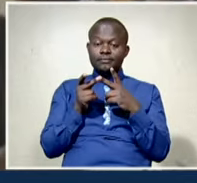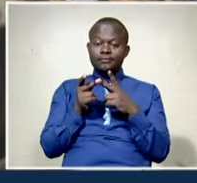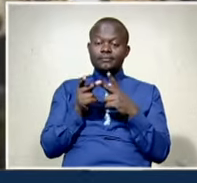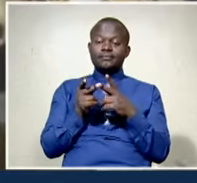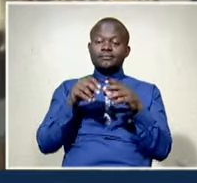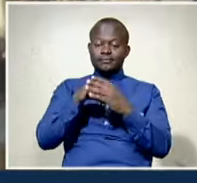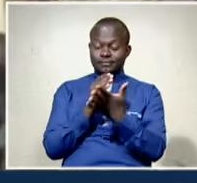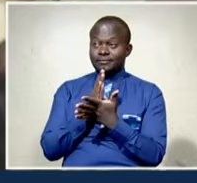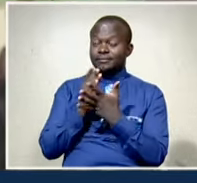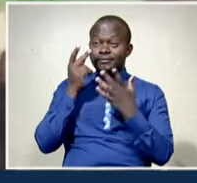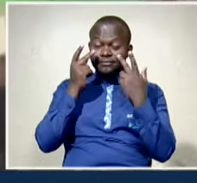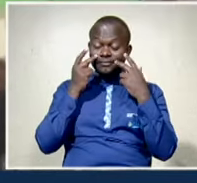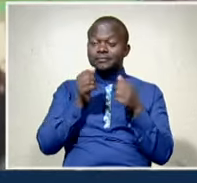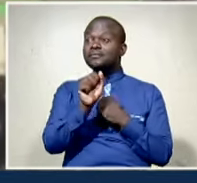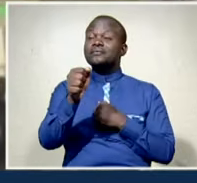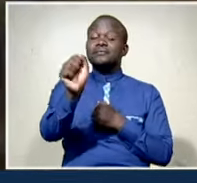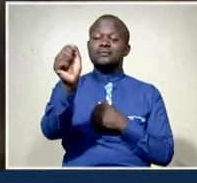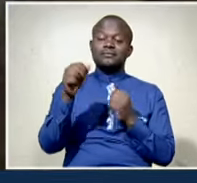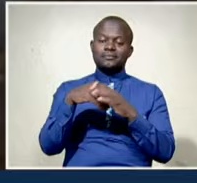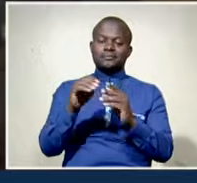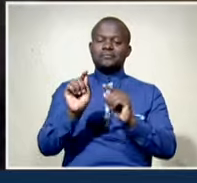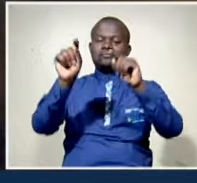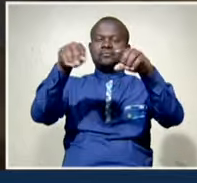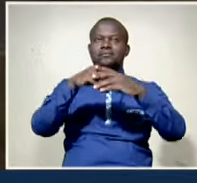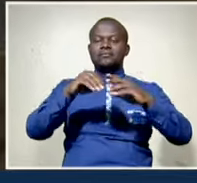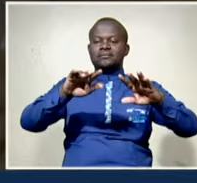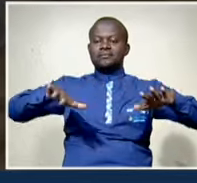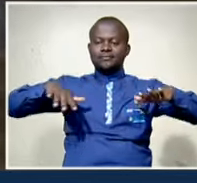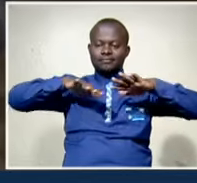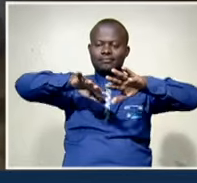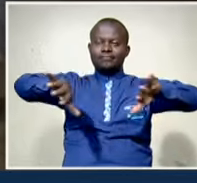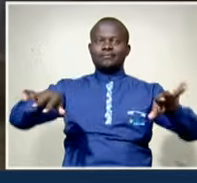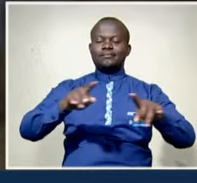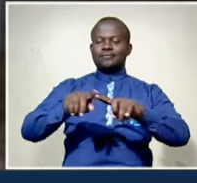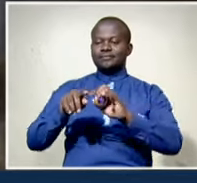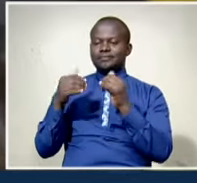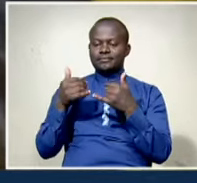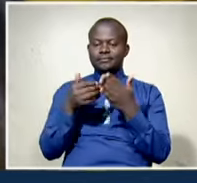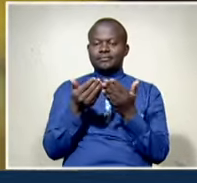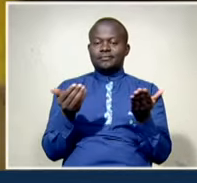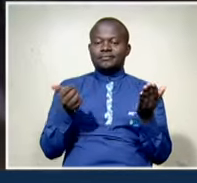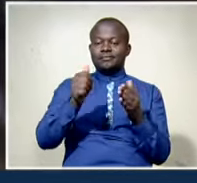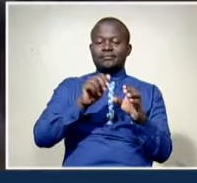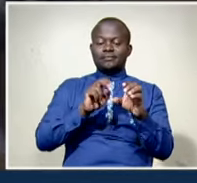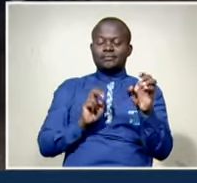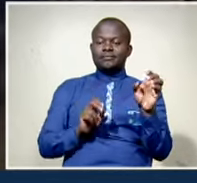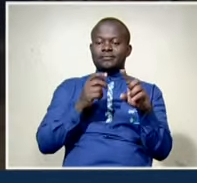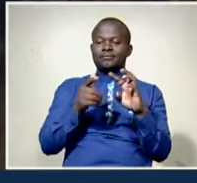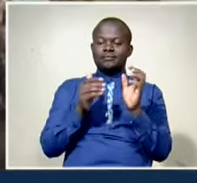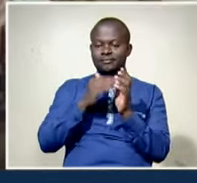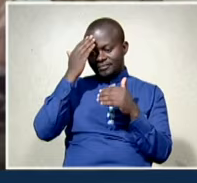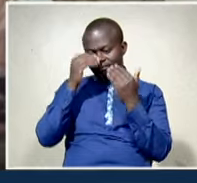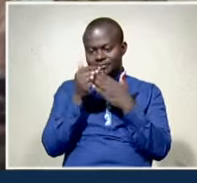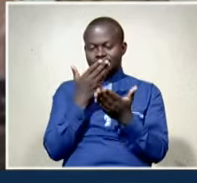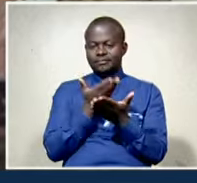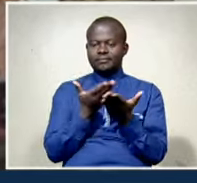murakoze turabona tubajyana ku mapisine atandukanye n'ubu niho abana banjye mbavanye ariko kubera ko